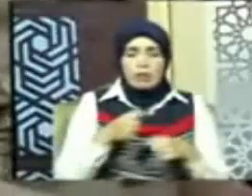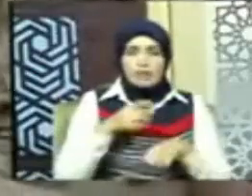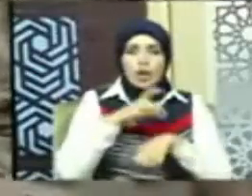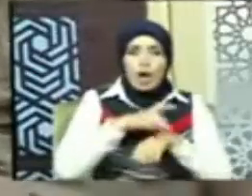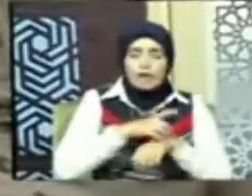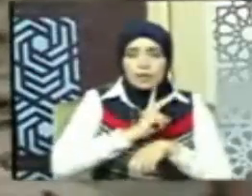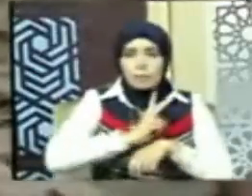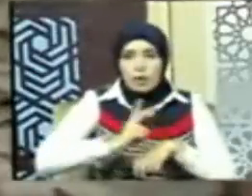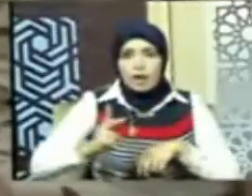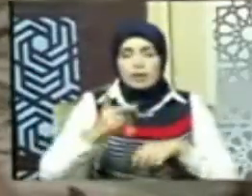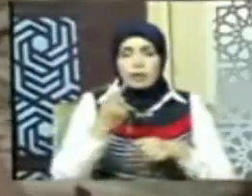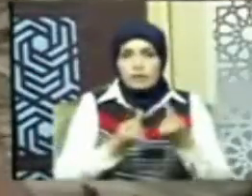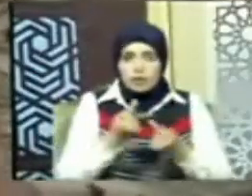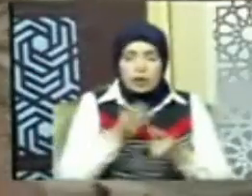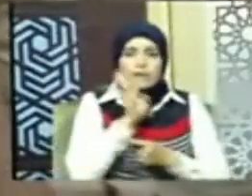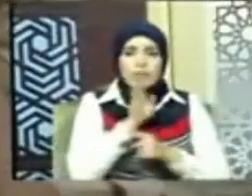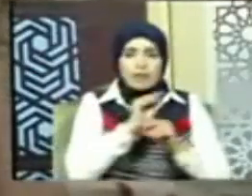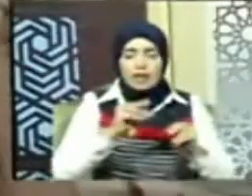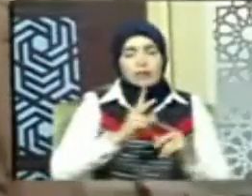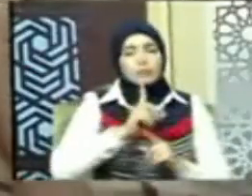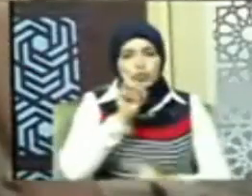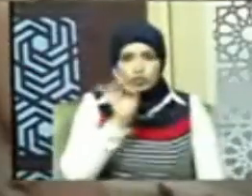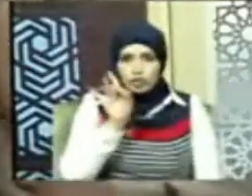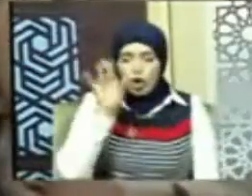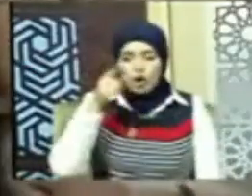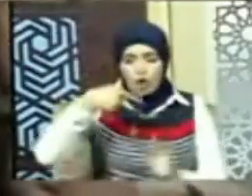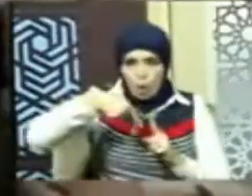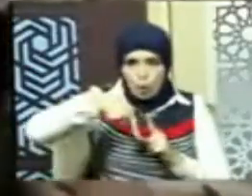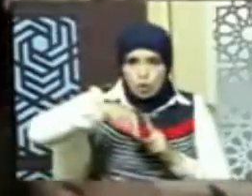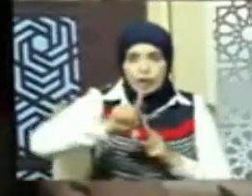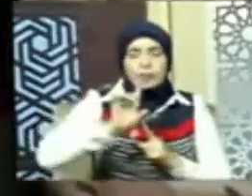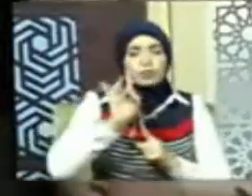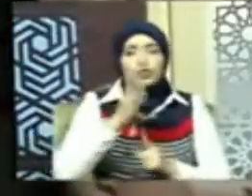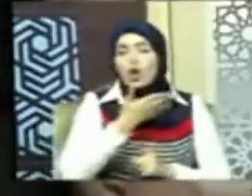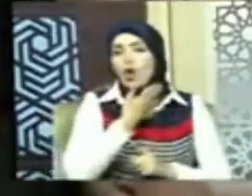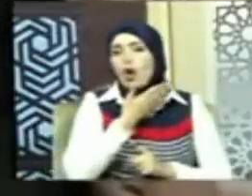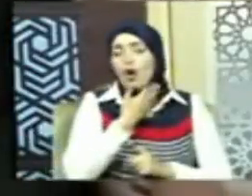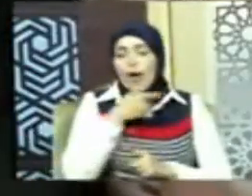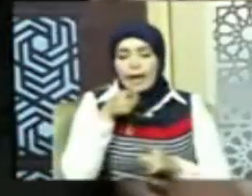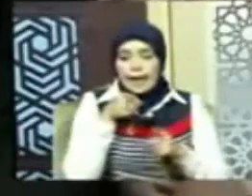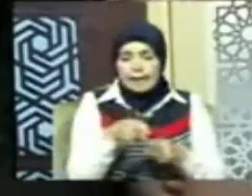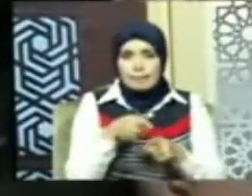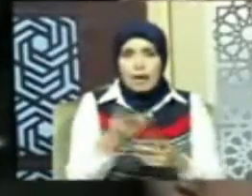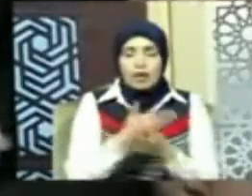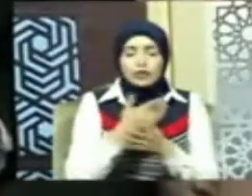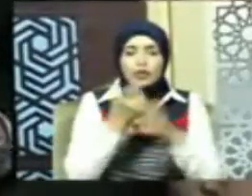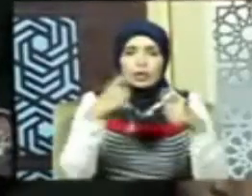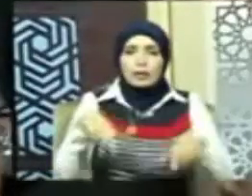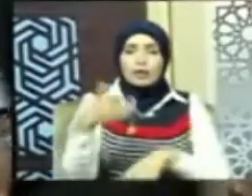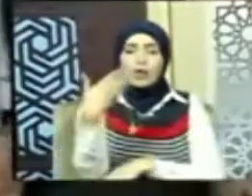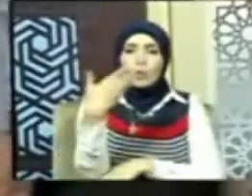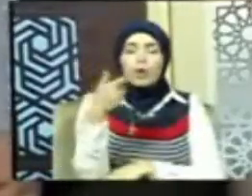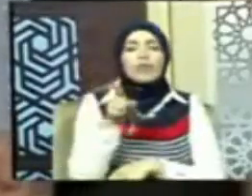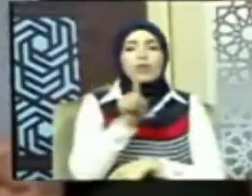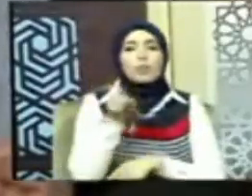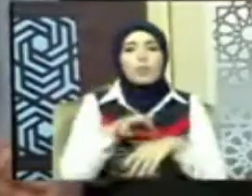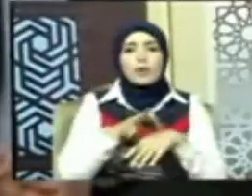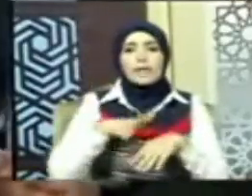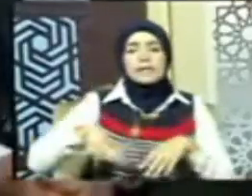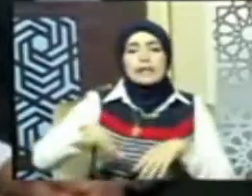ثمارها في القريب العاجل خدمة لديننا ووطننا وأمتنا وللإنسانية.